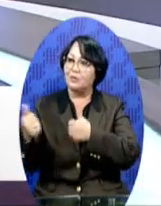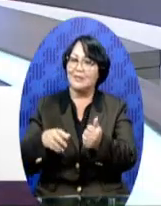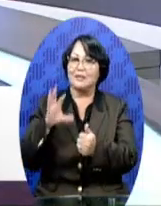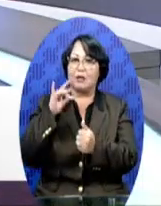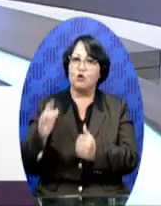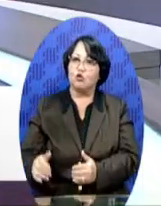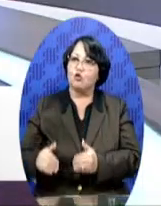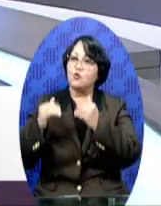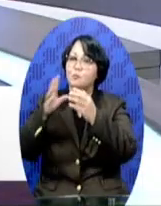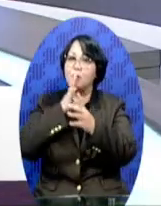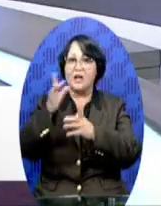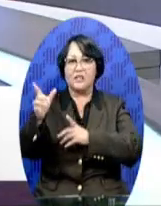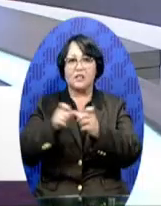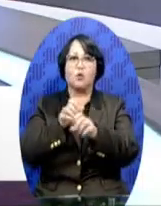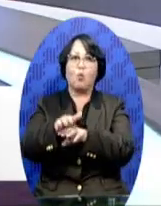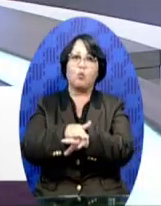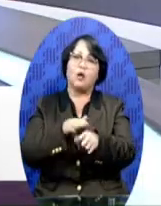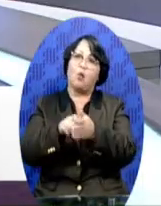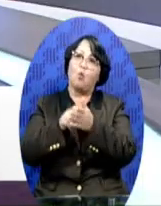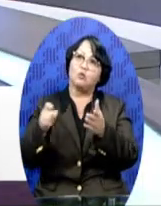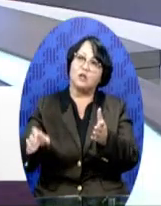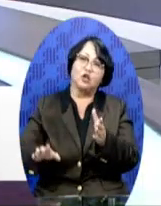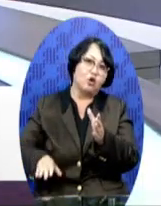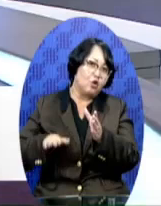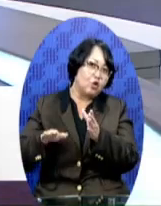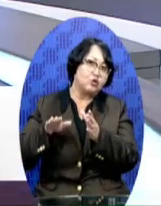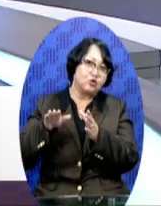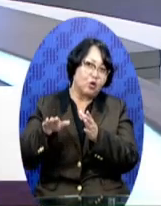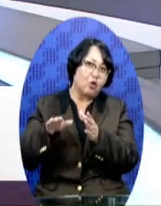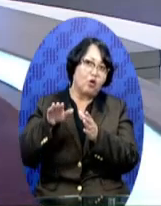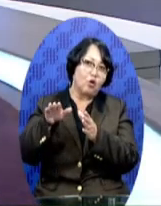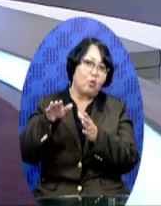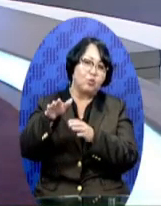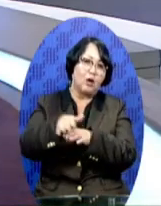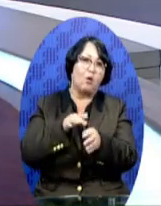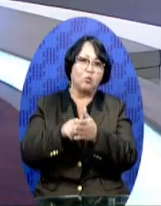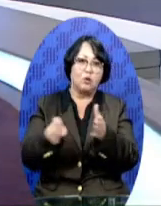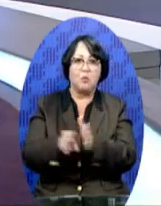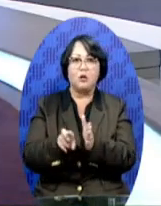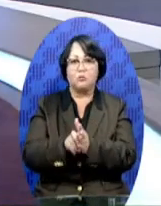урт хугацаанд тогтворжуулахад илүү бодиттой хувь нэмэр болох юма гэж салбарынхны зүгээс харж байгаа юм.